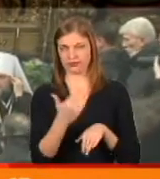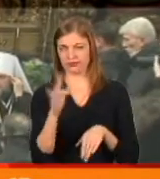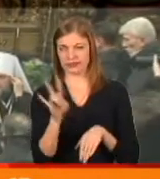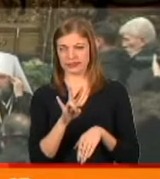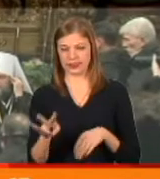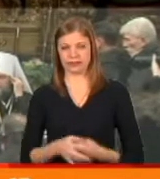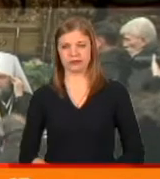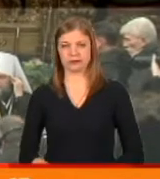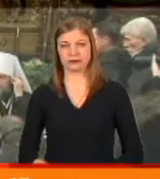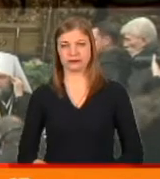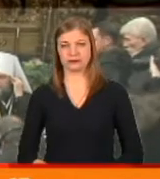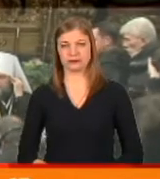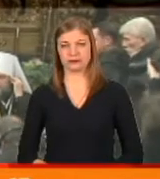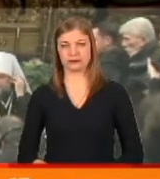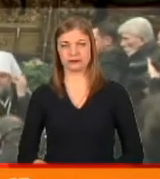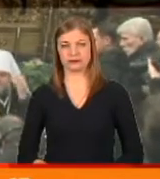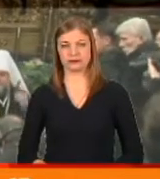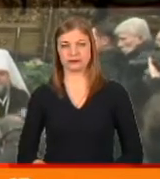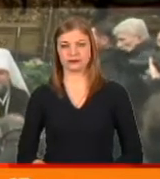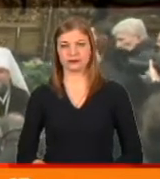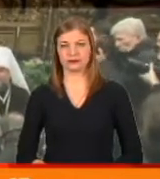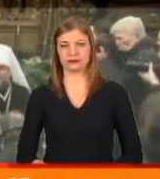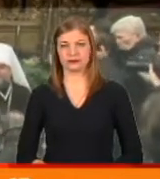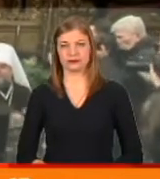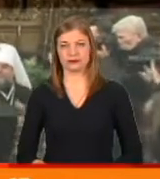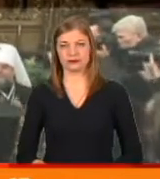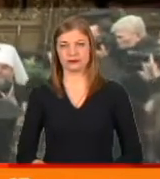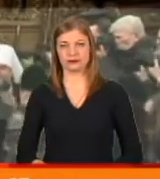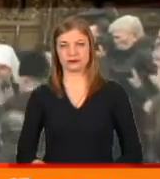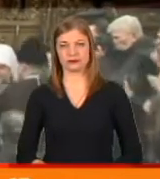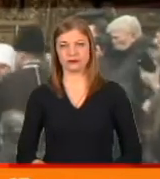церкви. Отосефалус Ортодокс Черча в Україні.